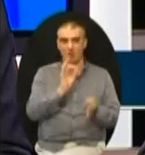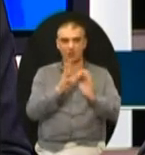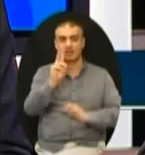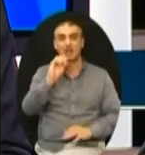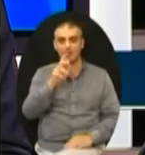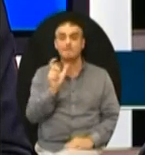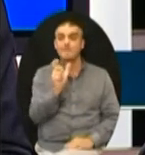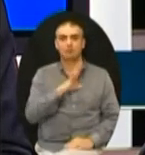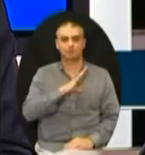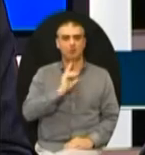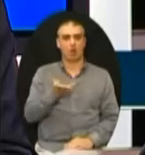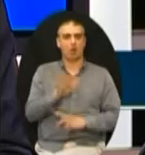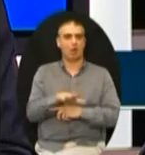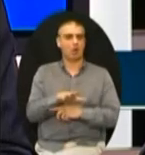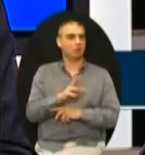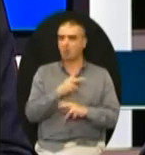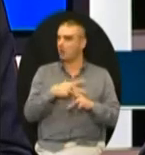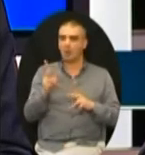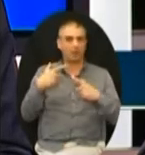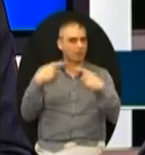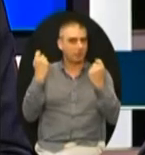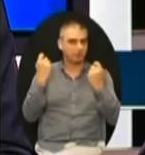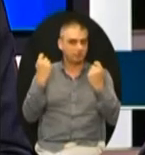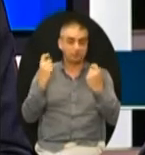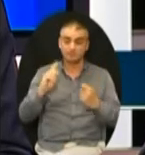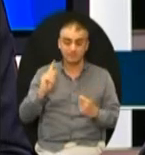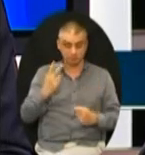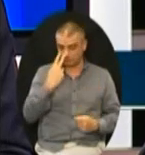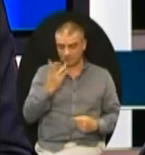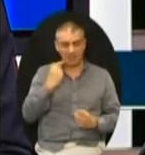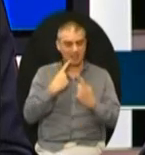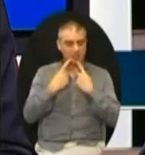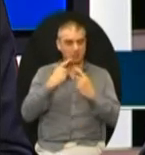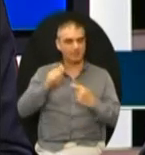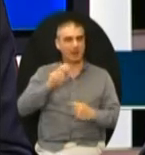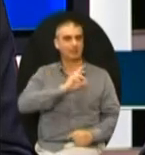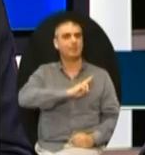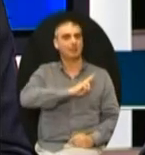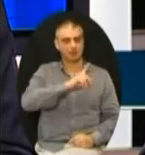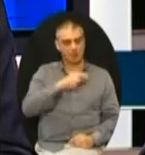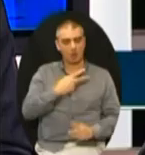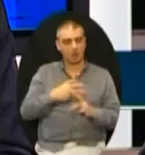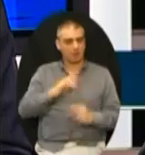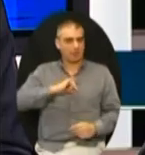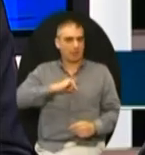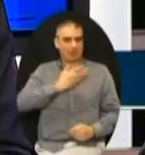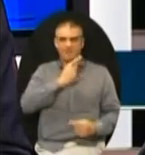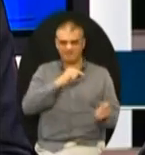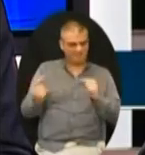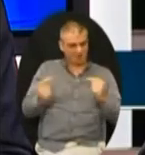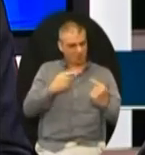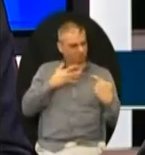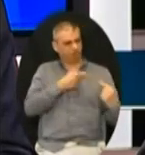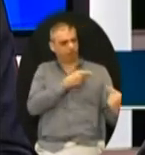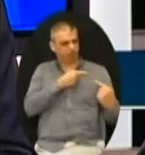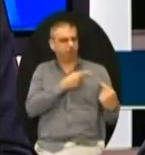שמילים יכולות להרוג, זה לא עניין רק של תרבות. כל מי שמסתכל על דיוני הפרלמנט הבריטי יכול רק להתקנה. אלה ויכוחים